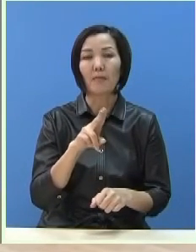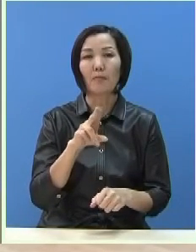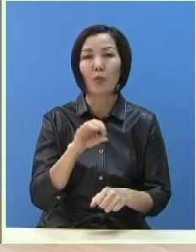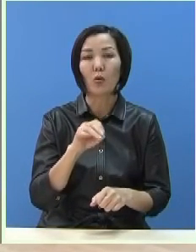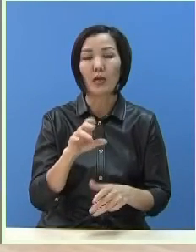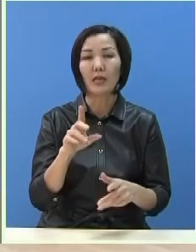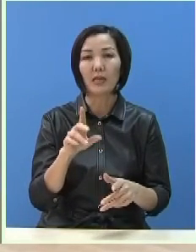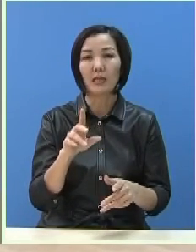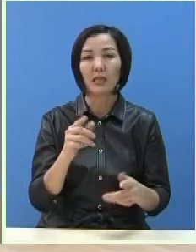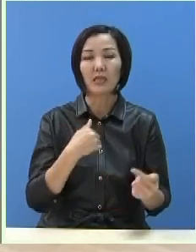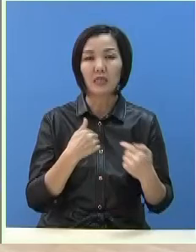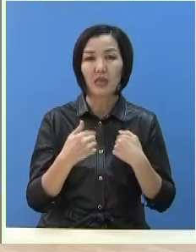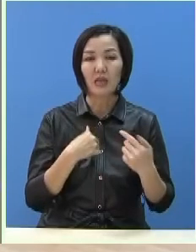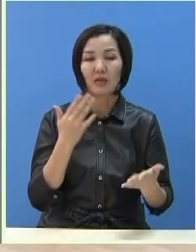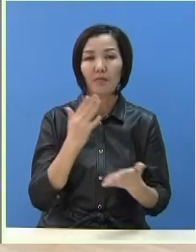кезде.